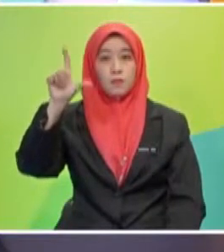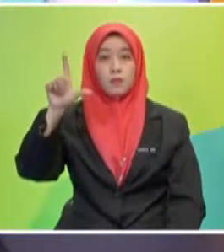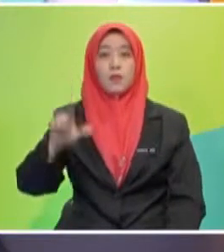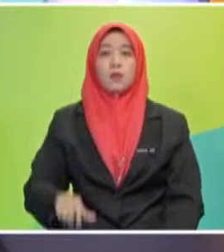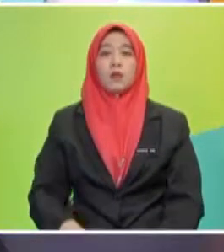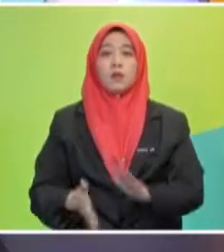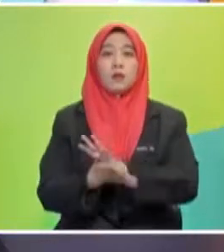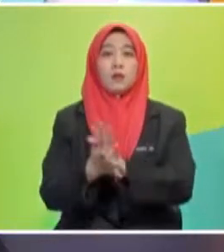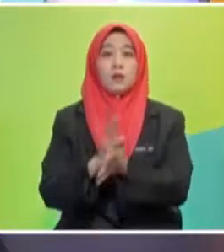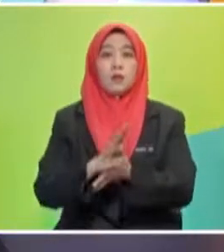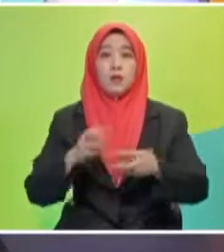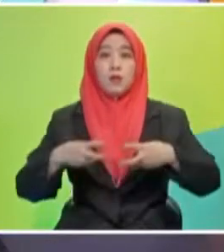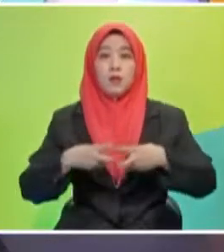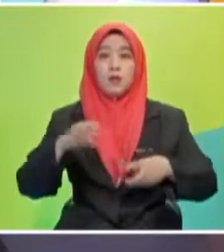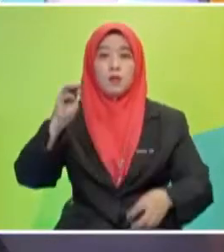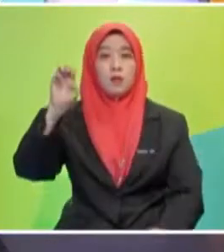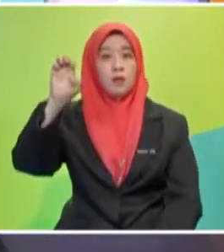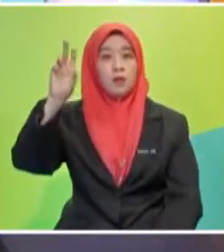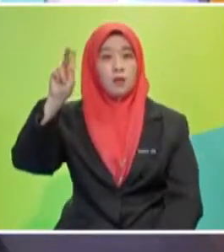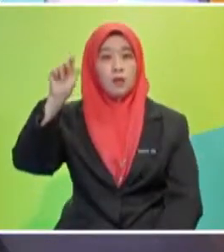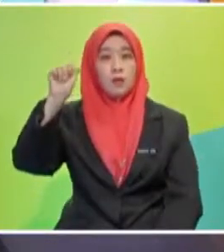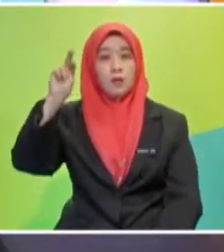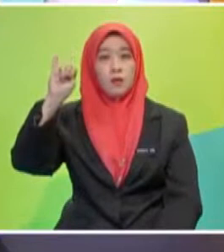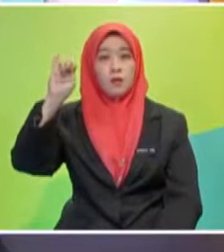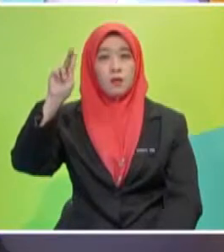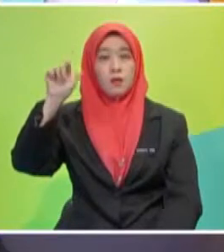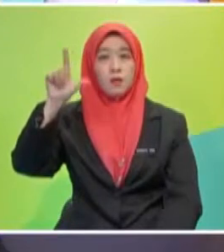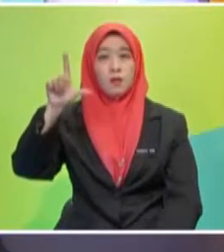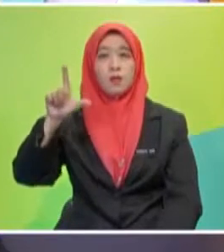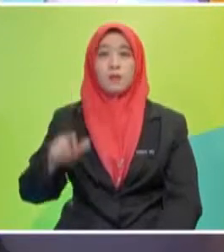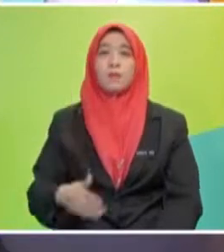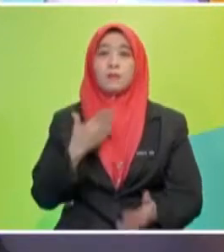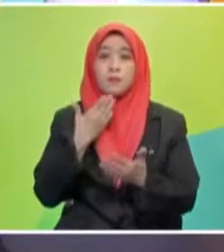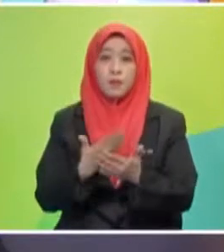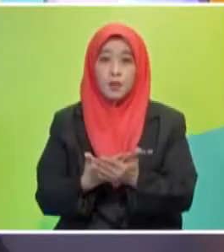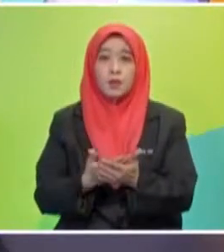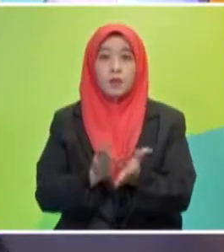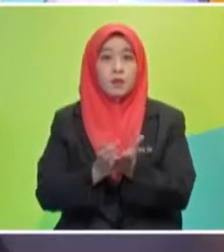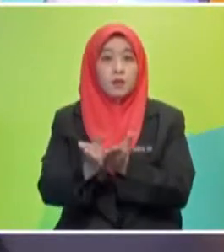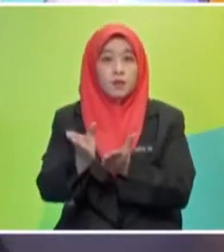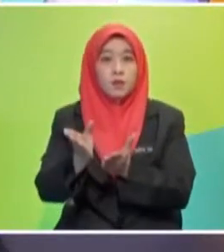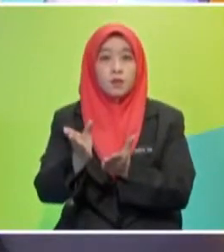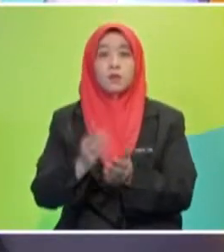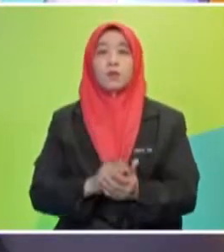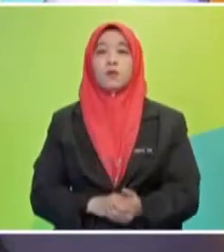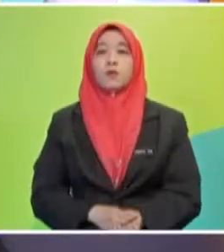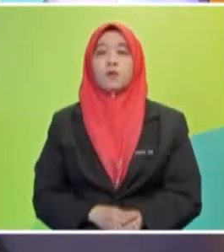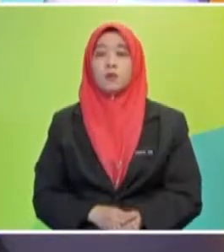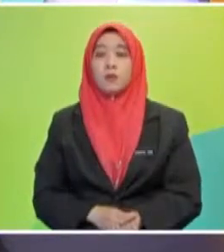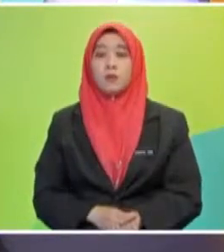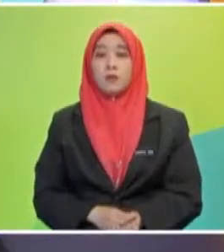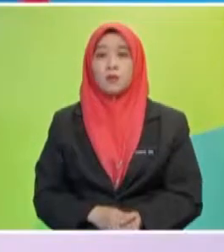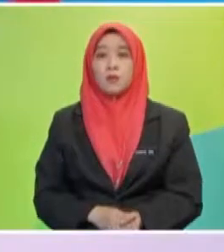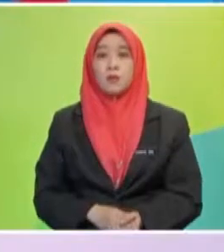menjadi elemen electro-mechanical bye eh rek boleh dicetuskan lagi dipersilahkan oleh